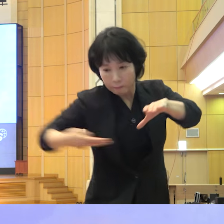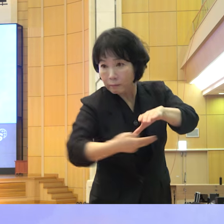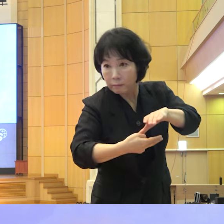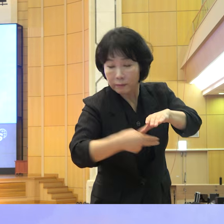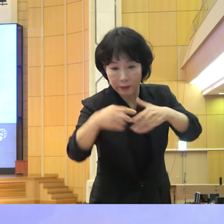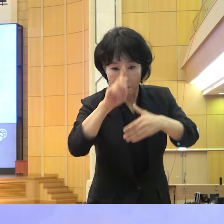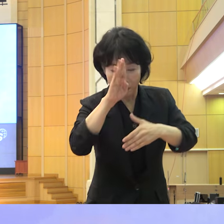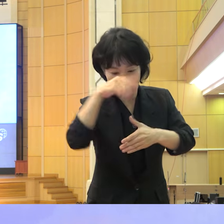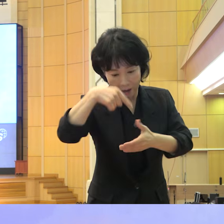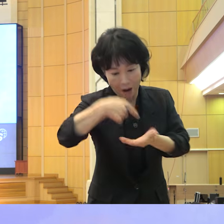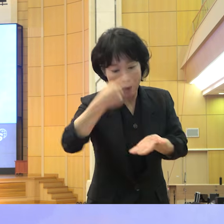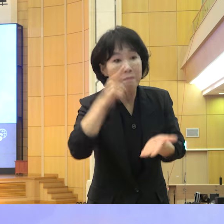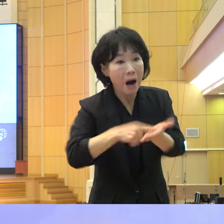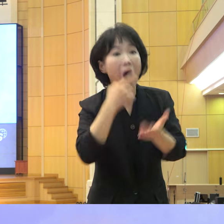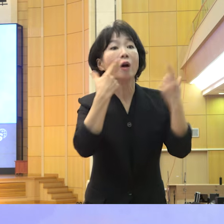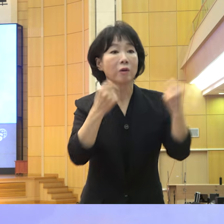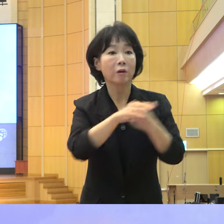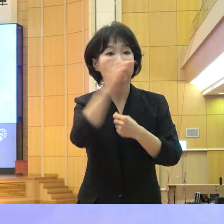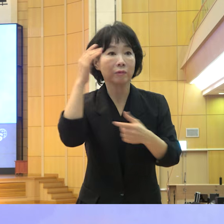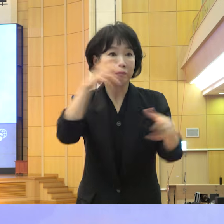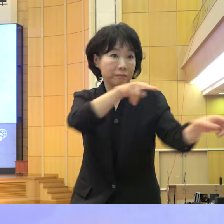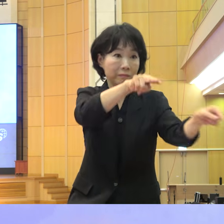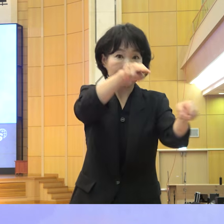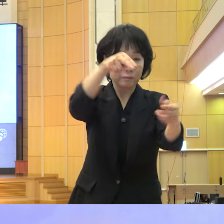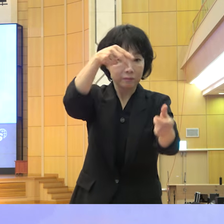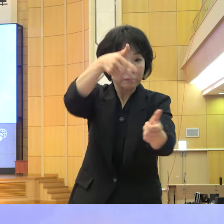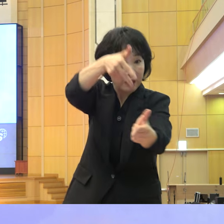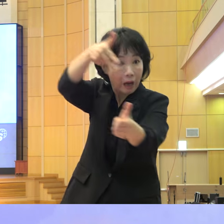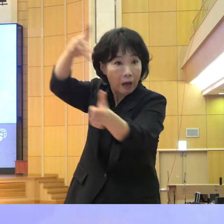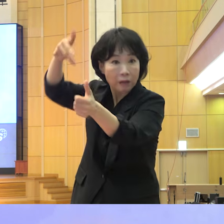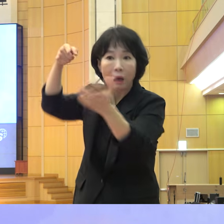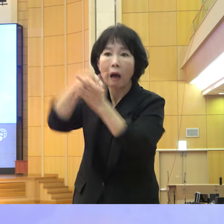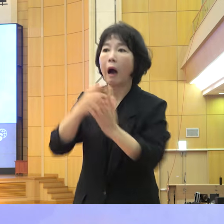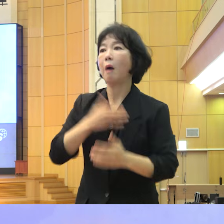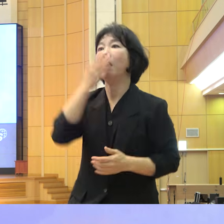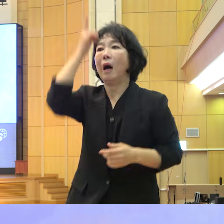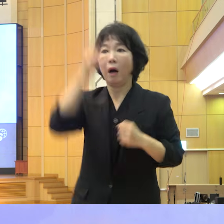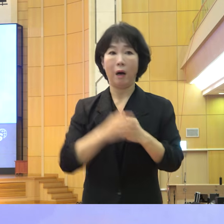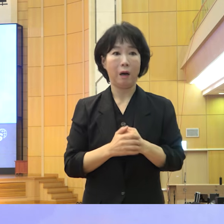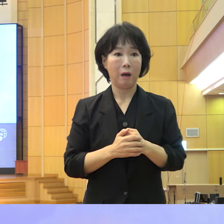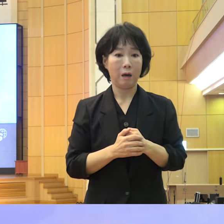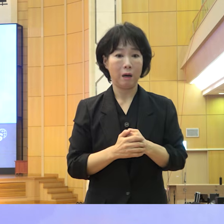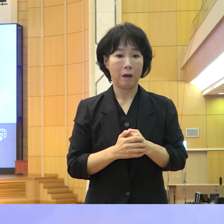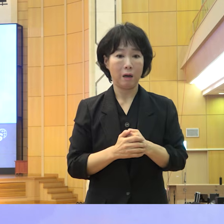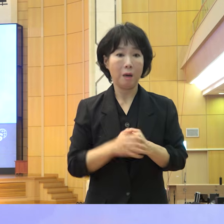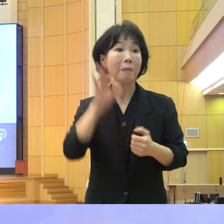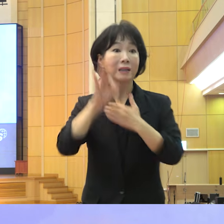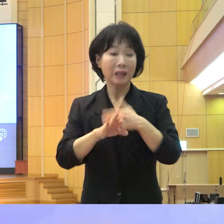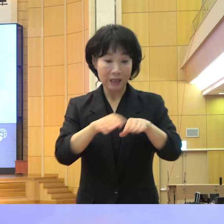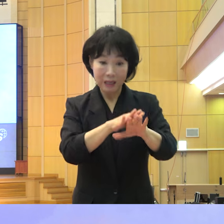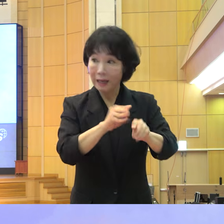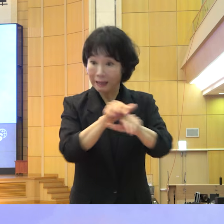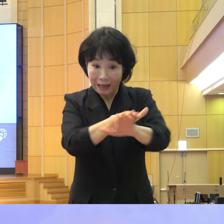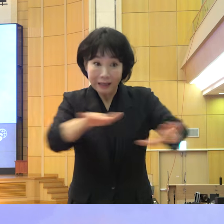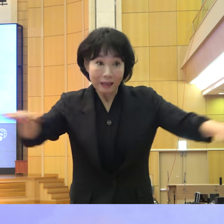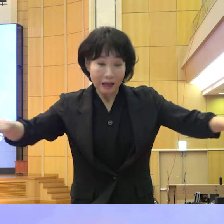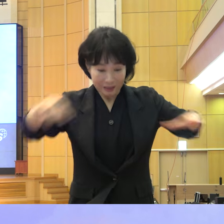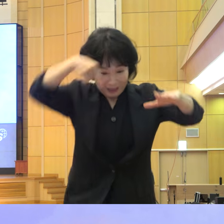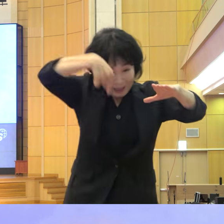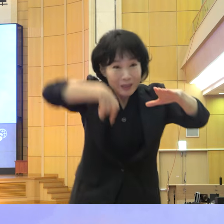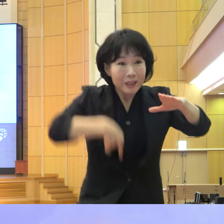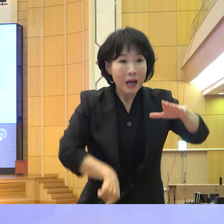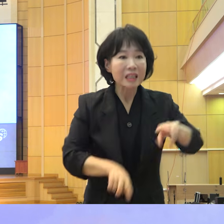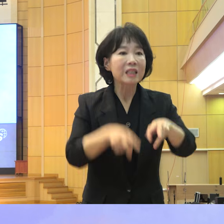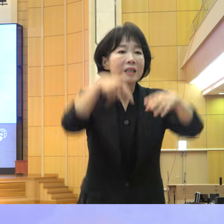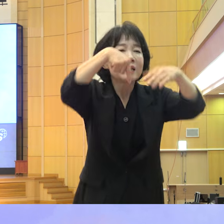것처럼 다 찍혀요. 그러니까 제가 언젠가 설교할 때 말했잖아요. 지하 20층 밑에 숨어